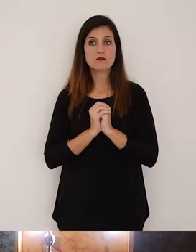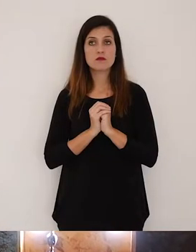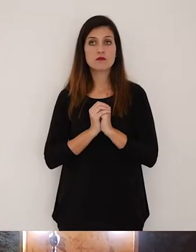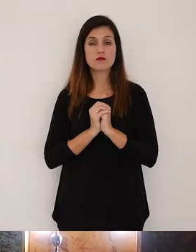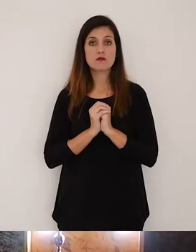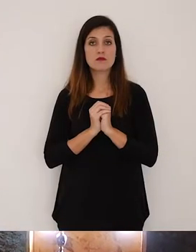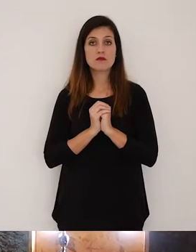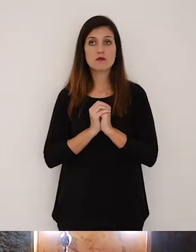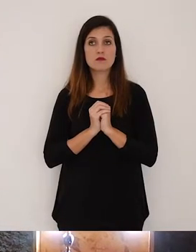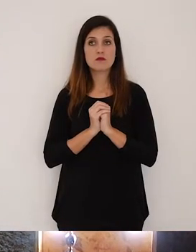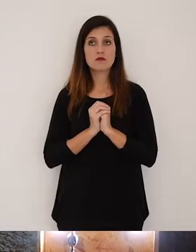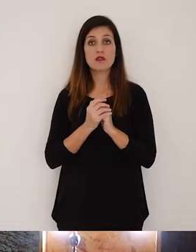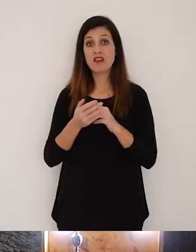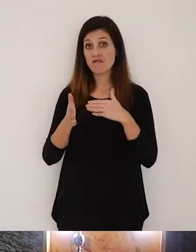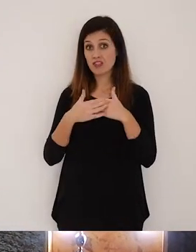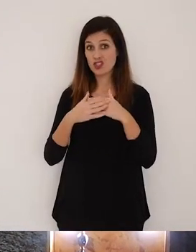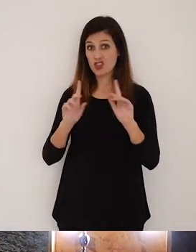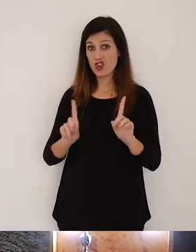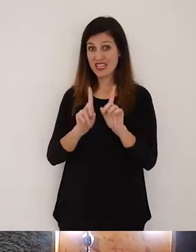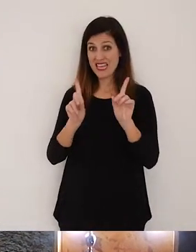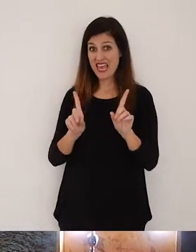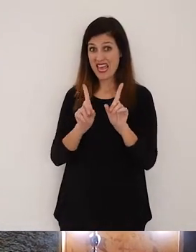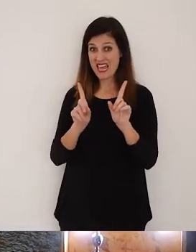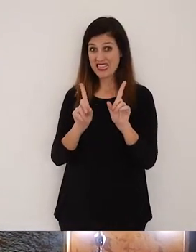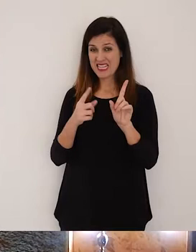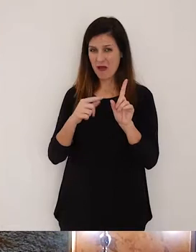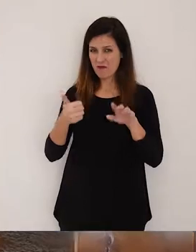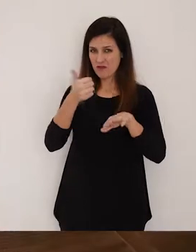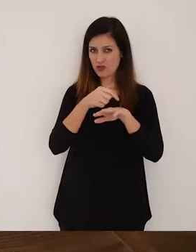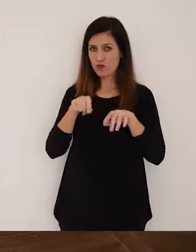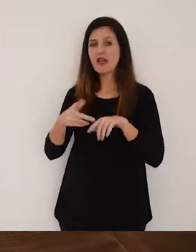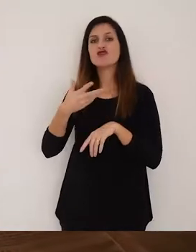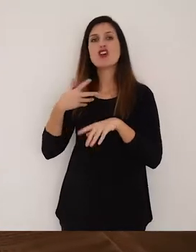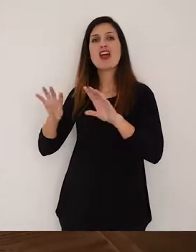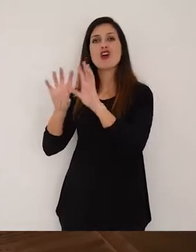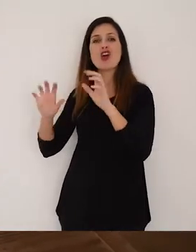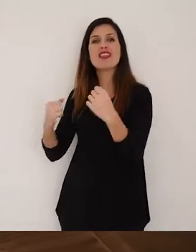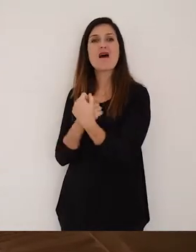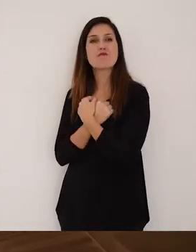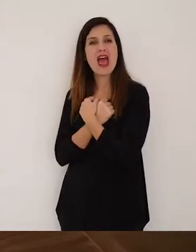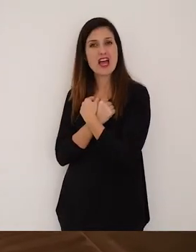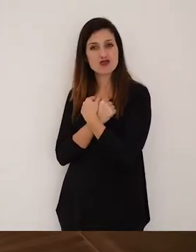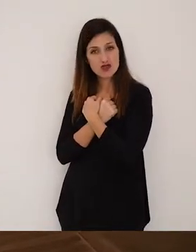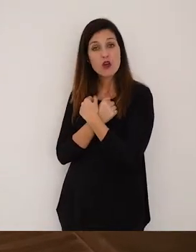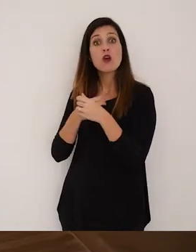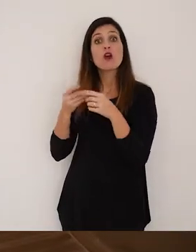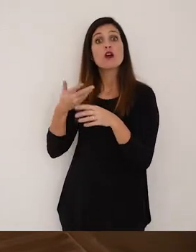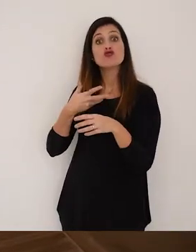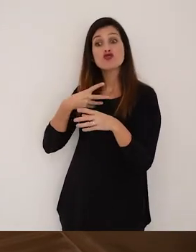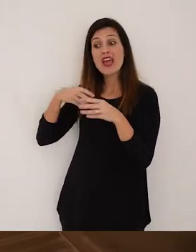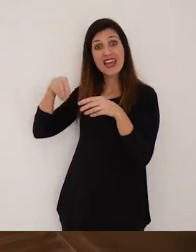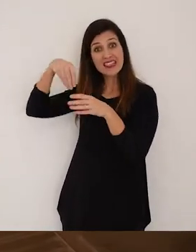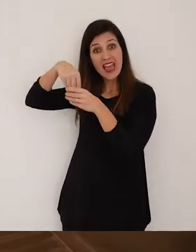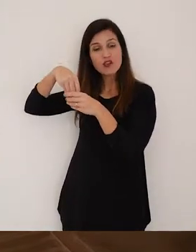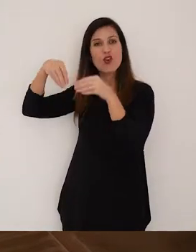Pochi passi dalla matrice, caratteristica è la Grotta dell'Abbraccio, che ospita la sede del MUMIG, museo che raccoglie